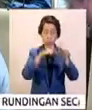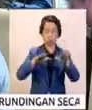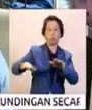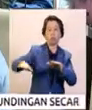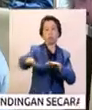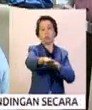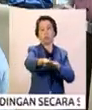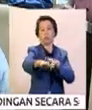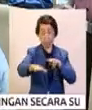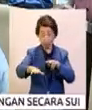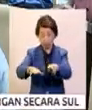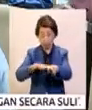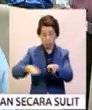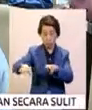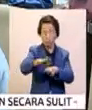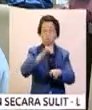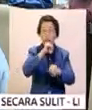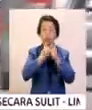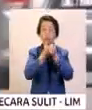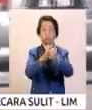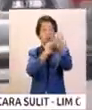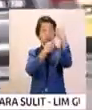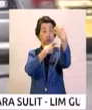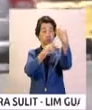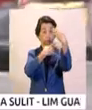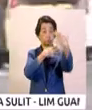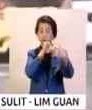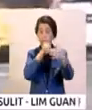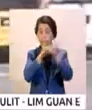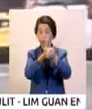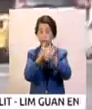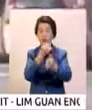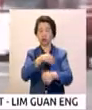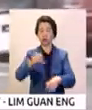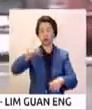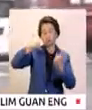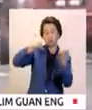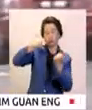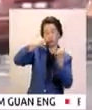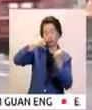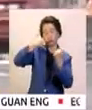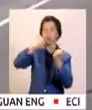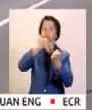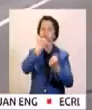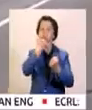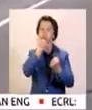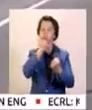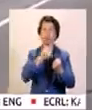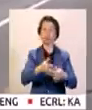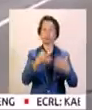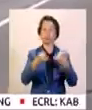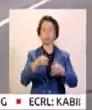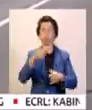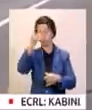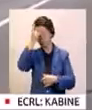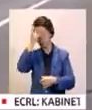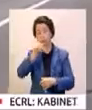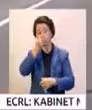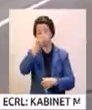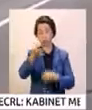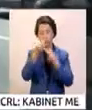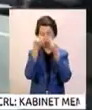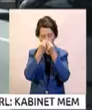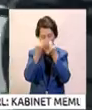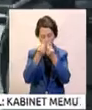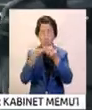memotong garisan berkembar, tidak mematuhi lampu isyarat dan menggunakan telefon sewaktu memandu. Dato' Azizman turut memaklumkan